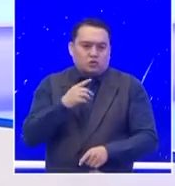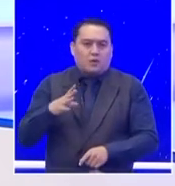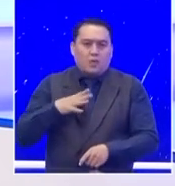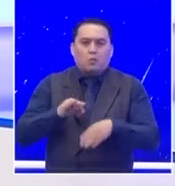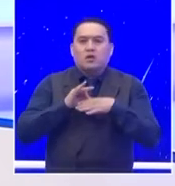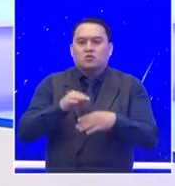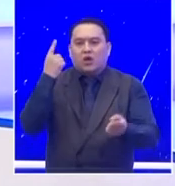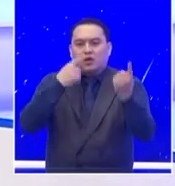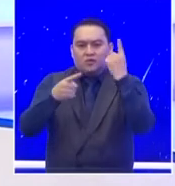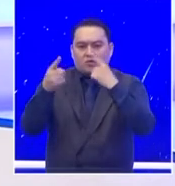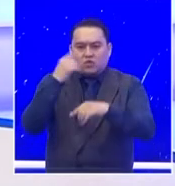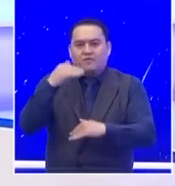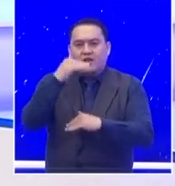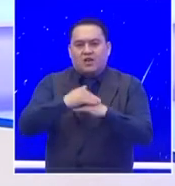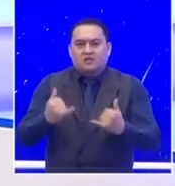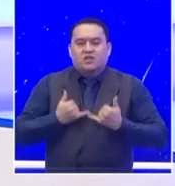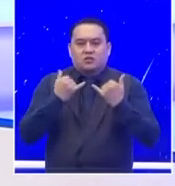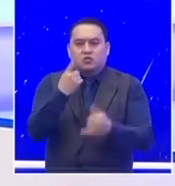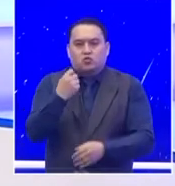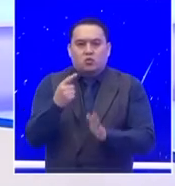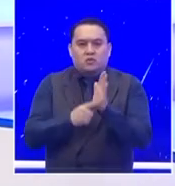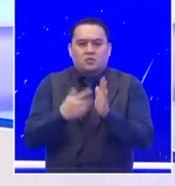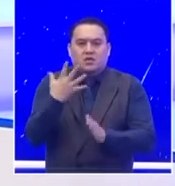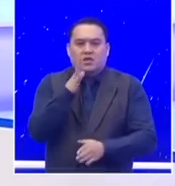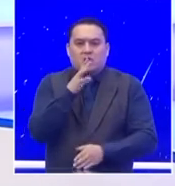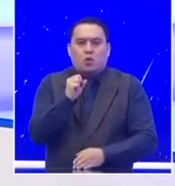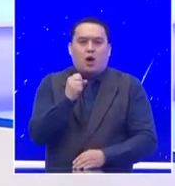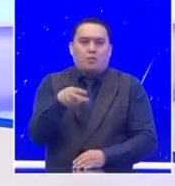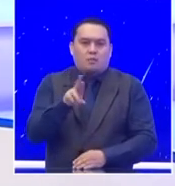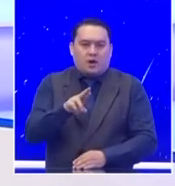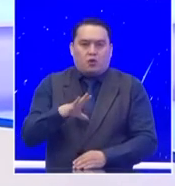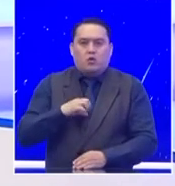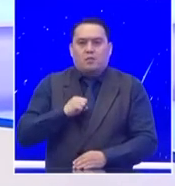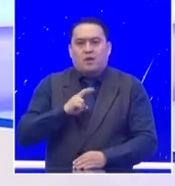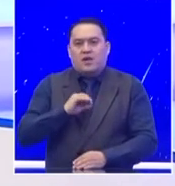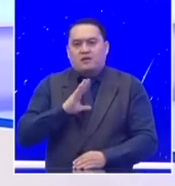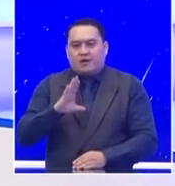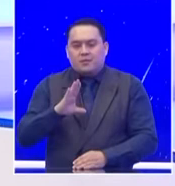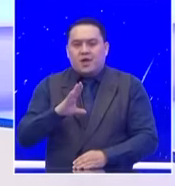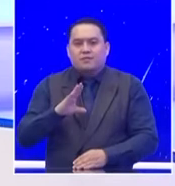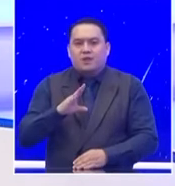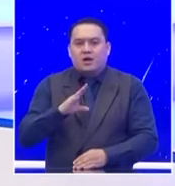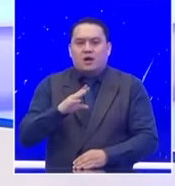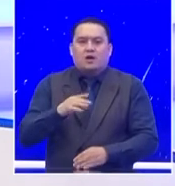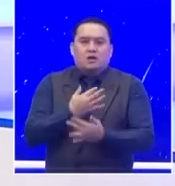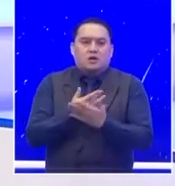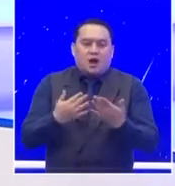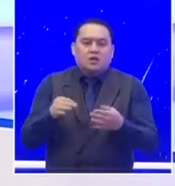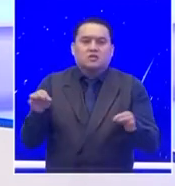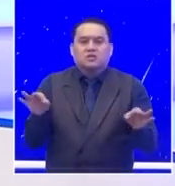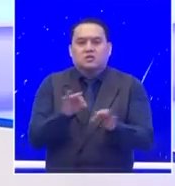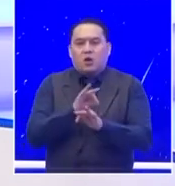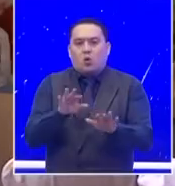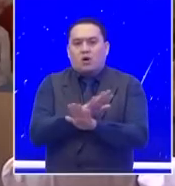нарушением слуха прошел творческий вечер, посвященный 175-летию Абая Кунамбаева. Көзімнің қарасы, желсіз